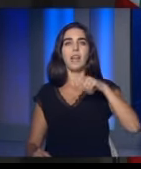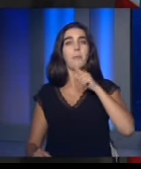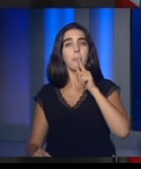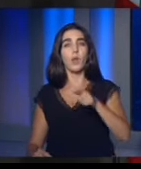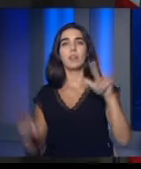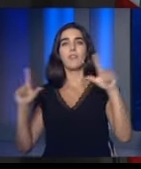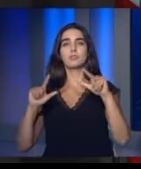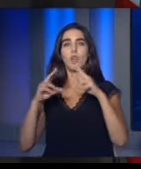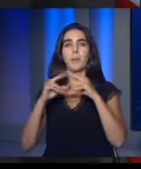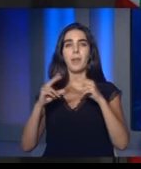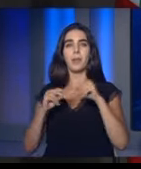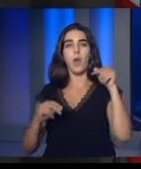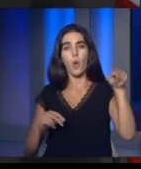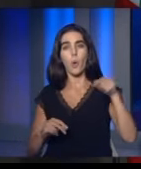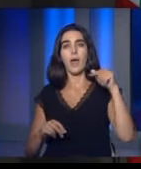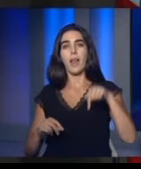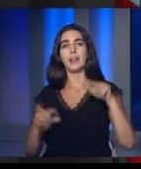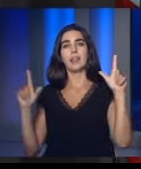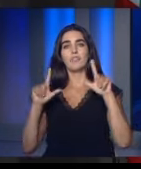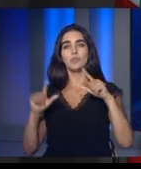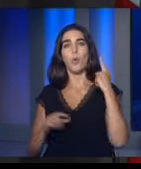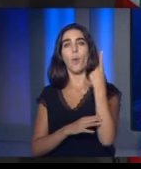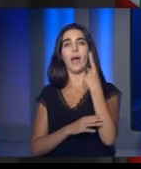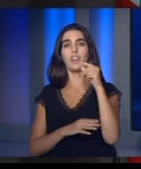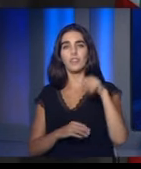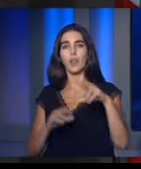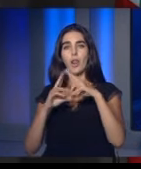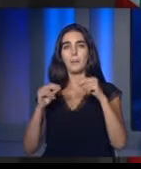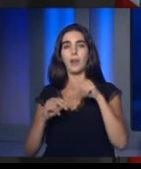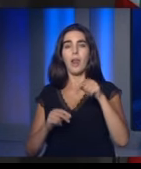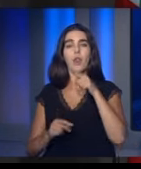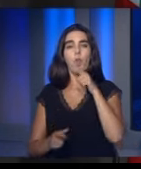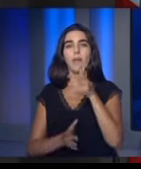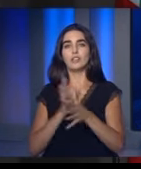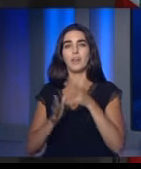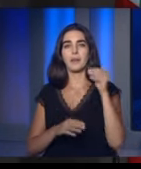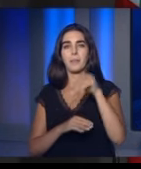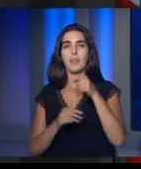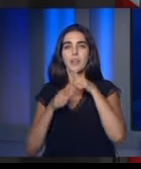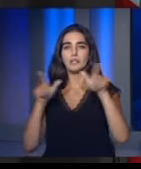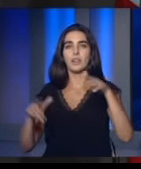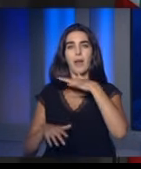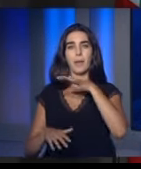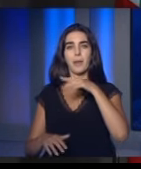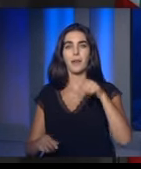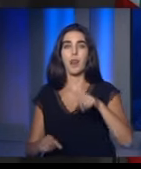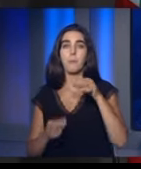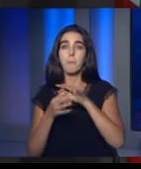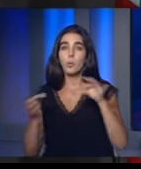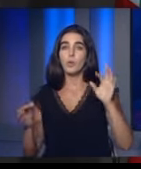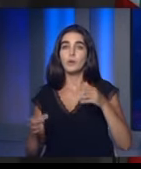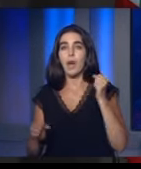فخر واعتزاز نقول إنه تلفزيون لبنان هو التلفزيون الوحيد